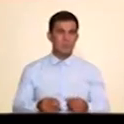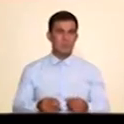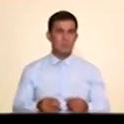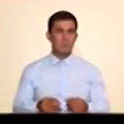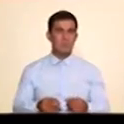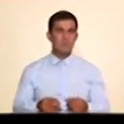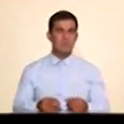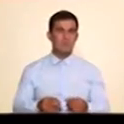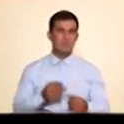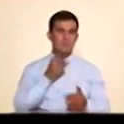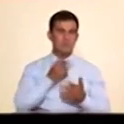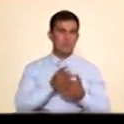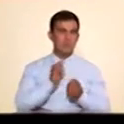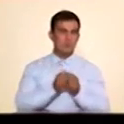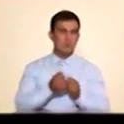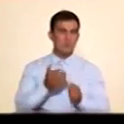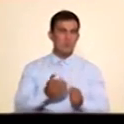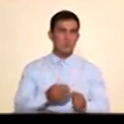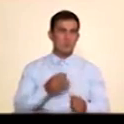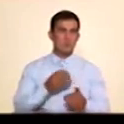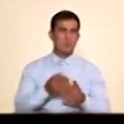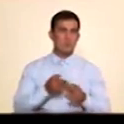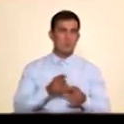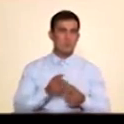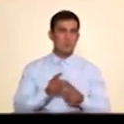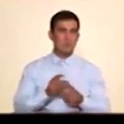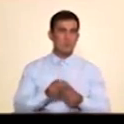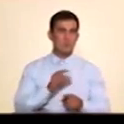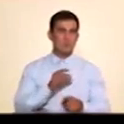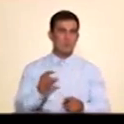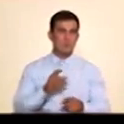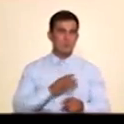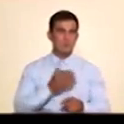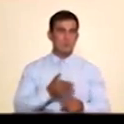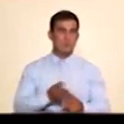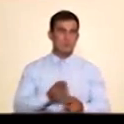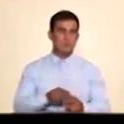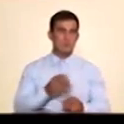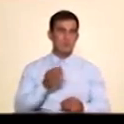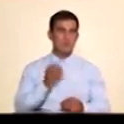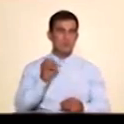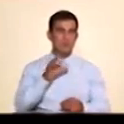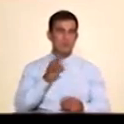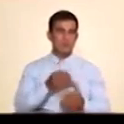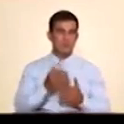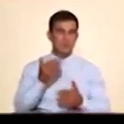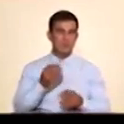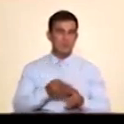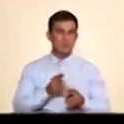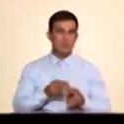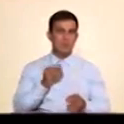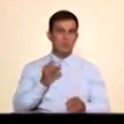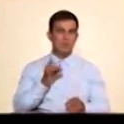Demak, eslab qoling, benefitsi ekan. Sharqda Ixto, Yevropada aynan